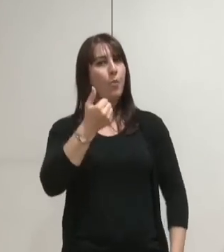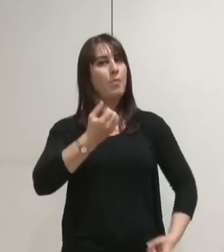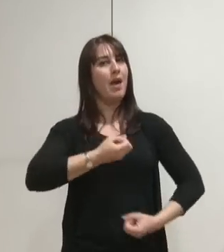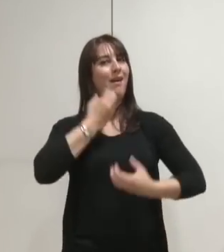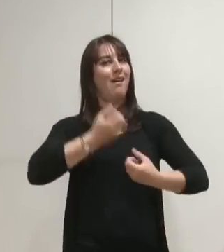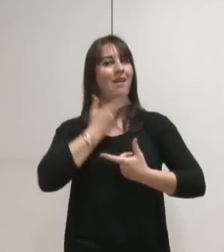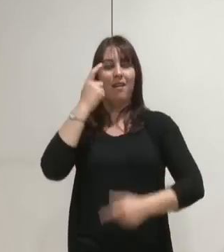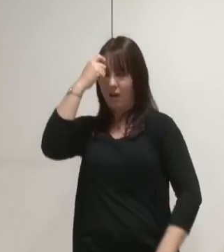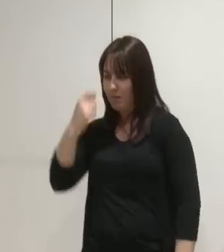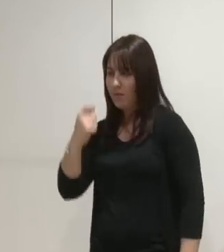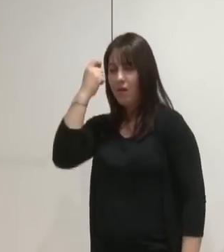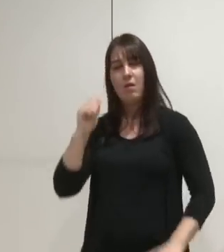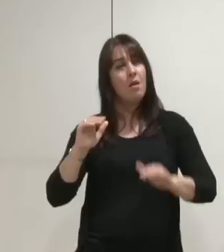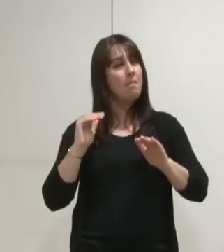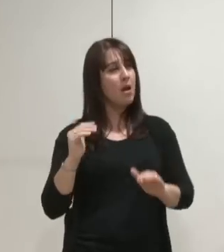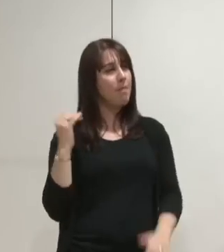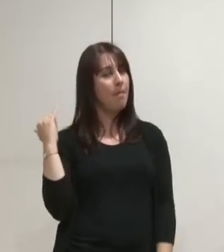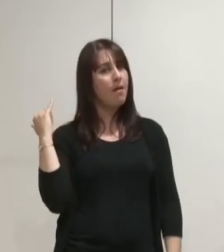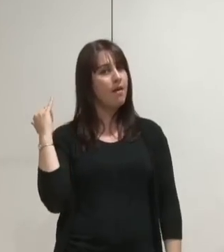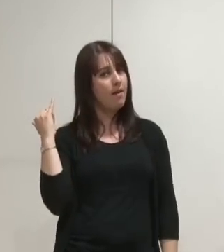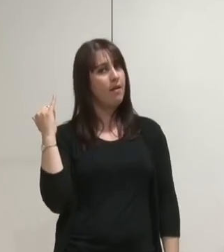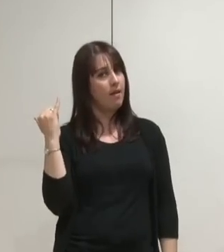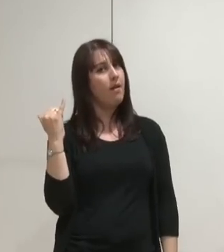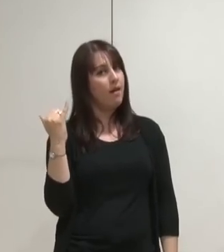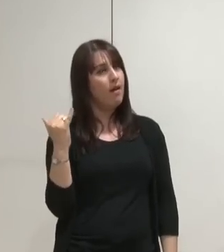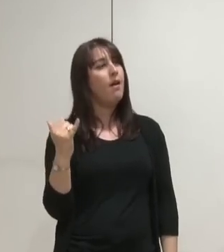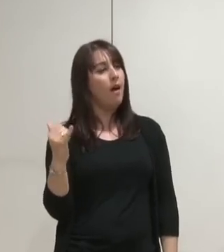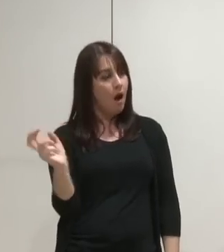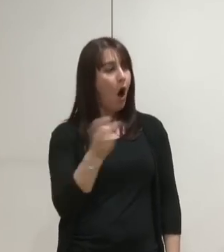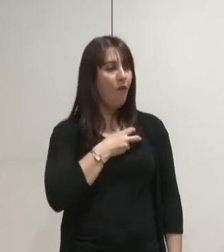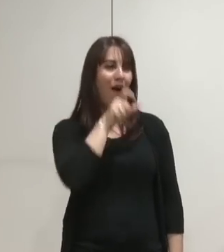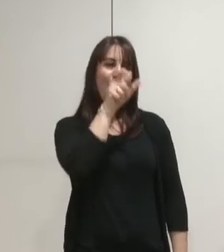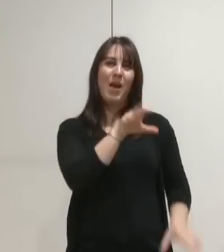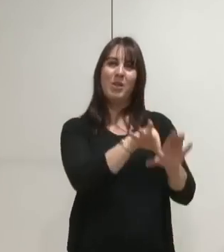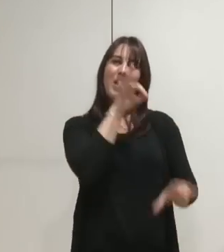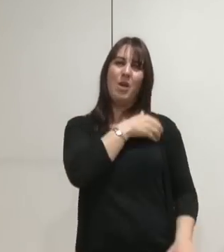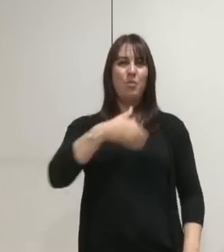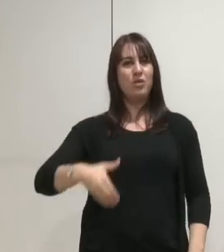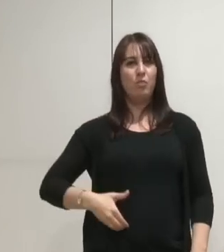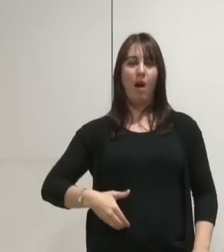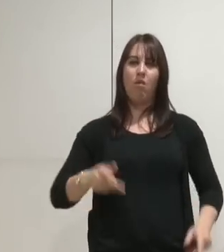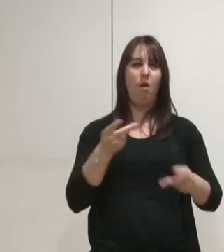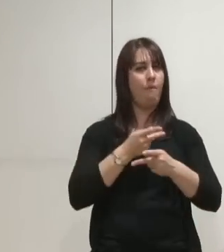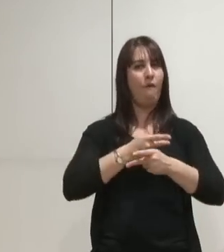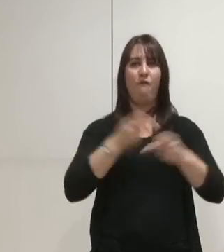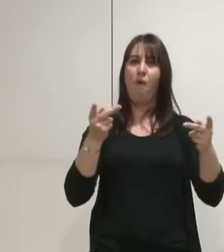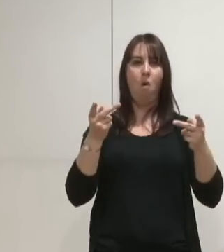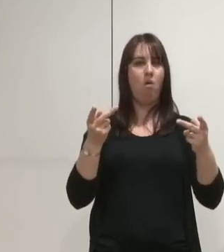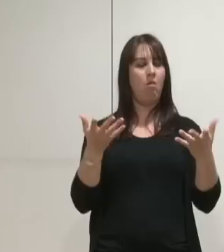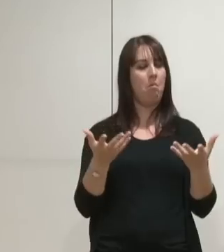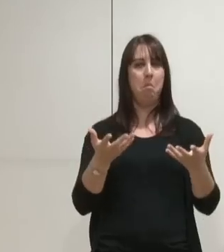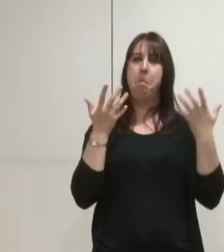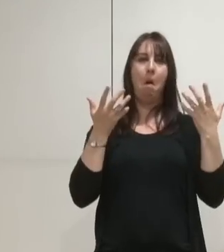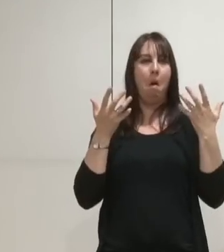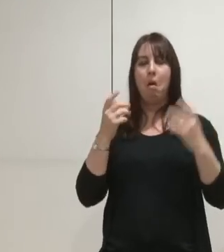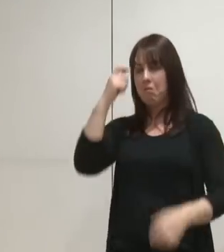en ce sens mais il aura quand même fallu attendre longtemps pour qu'un élu municipal s'exprime aussi nettement sur la qualité